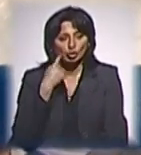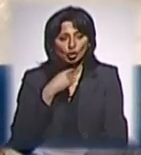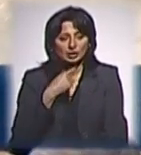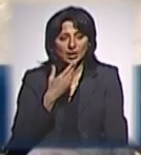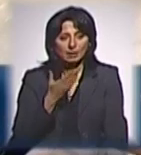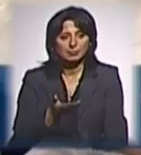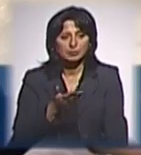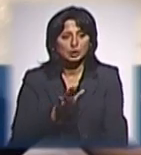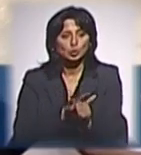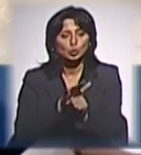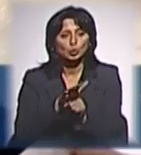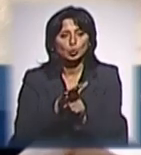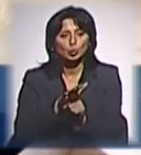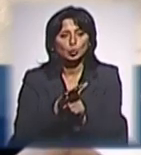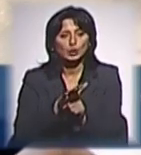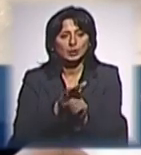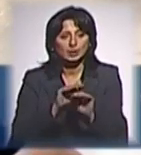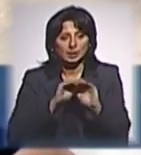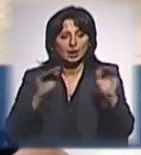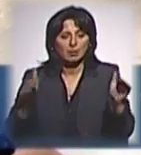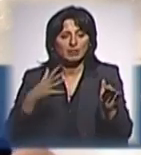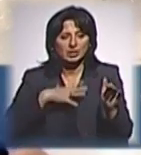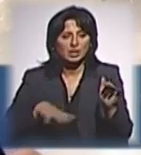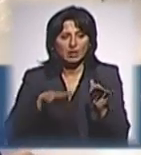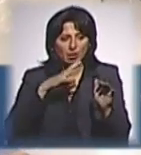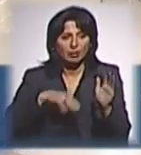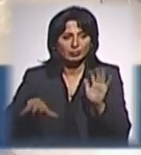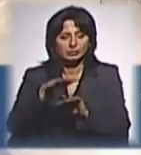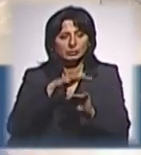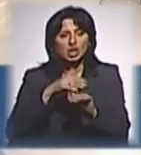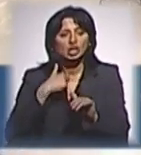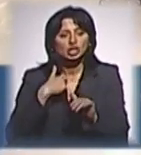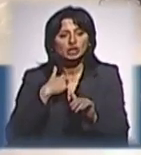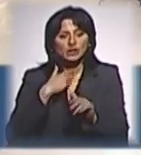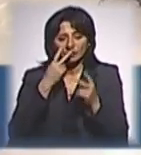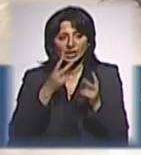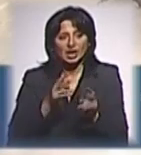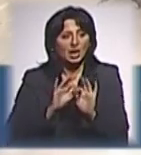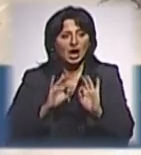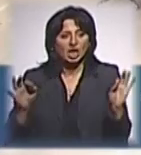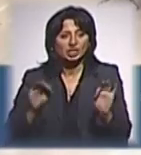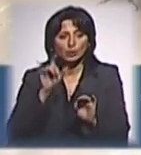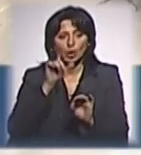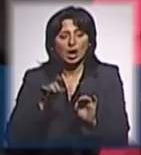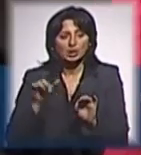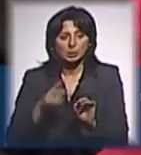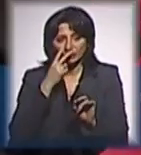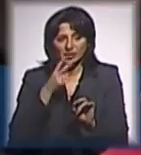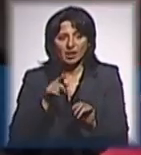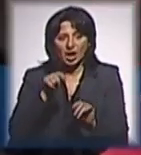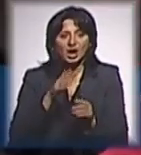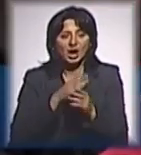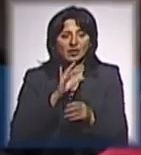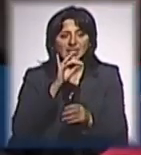მაჟორიტარების სრული, ასე ვთქვათ, დაფარვა გვაქვს მთელი საქართველოს მასშტაბით. დღეს ჩვენ ნახეთ არაჩვეულებრივი ადამიანები. აი აქ